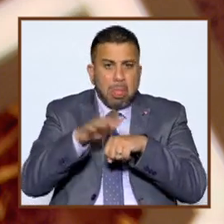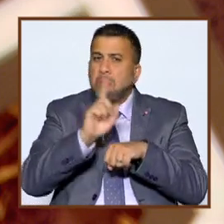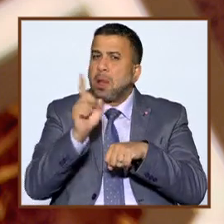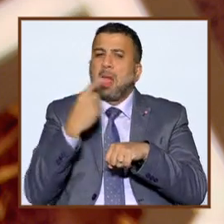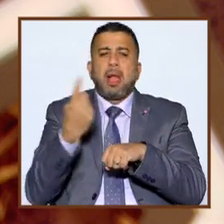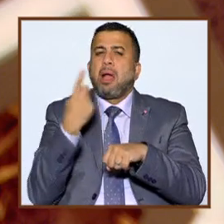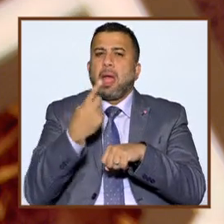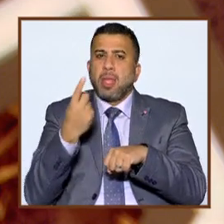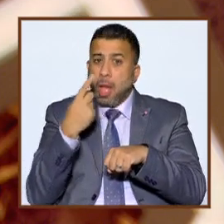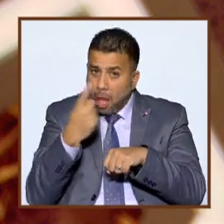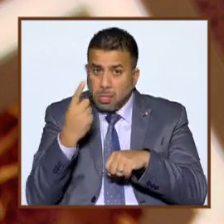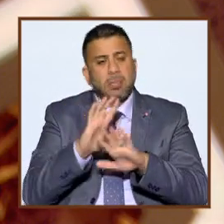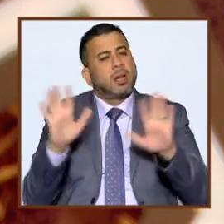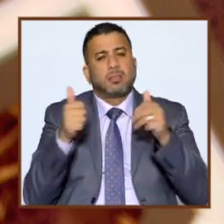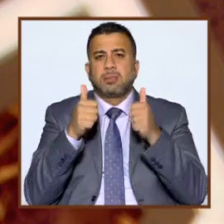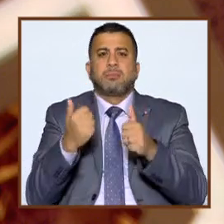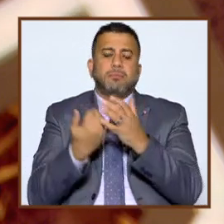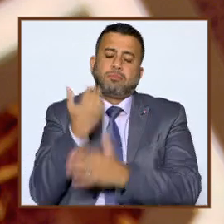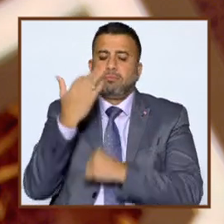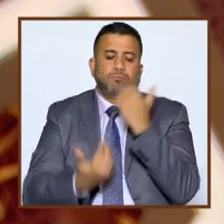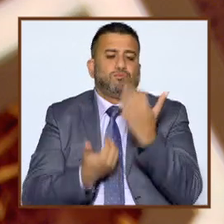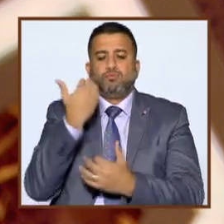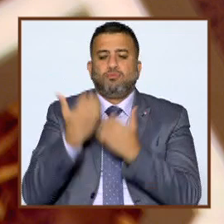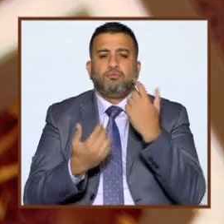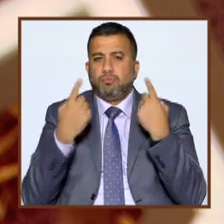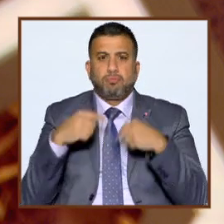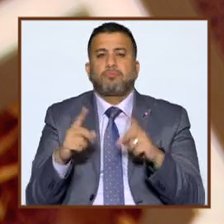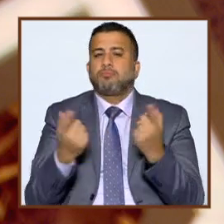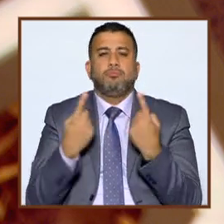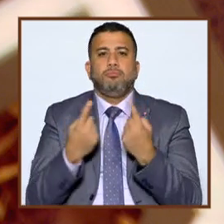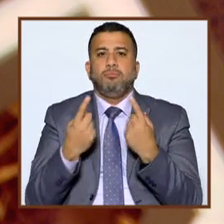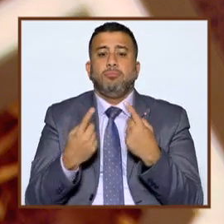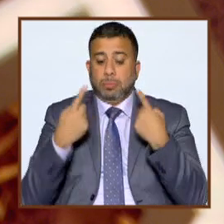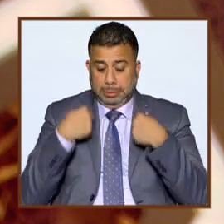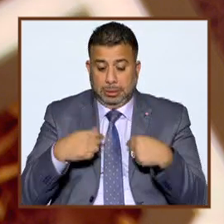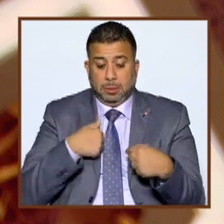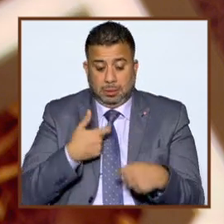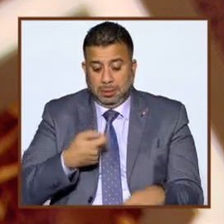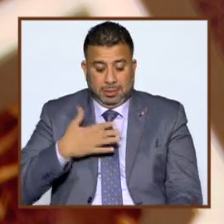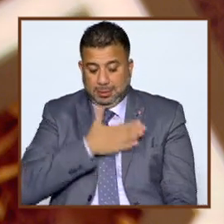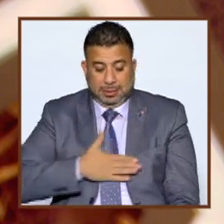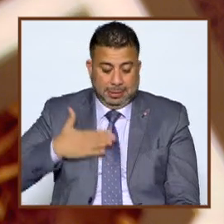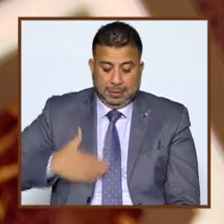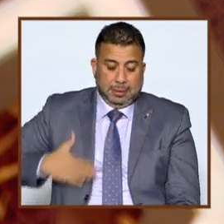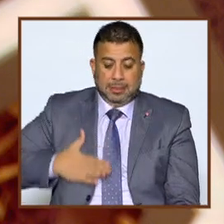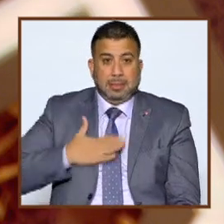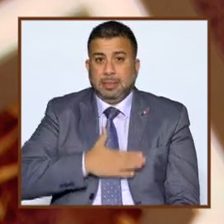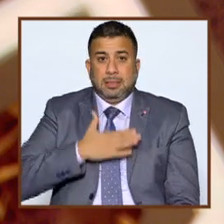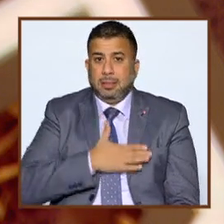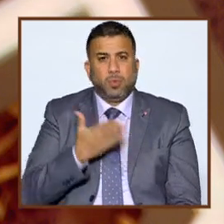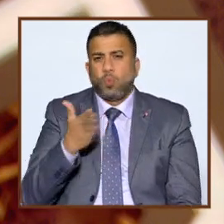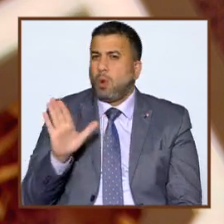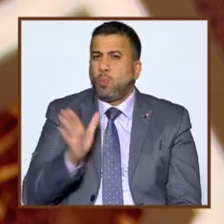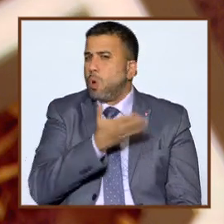البشرة، تتشرب هذا الشيء، فأنت تغسل أعضاء الوضوء. بالنسبة لبقية جسمك ليس له